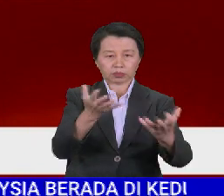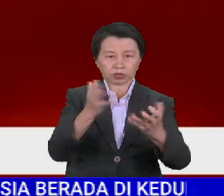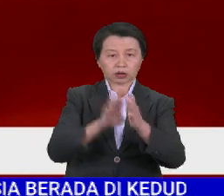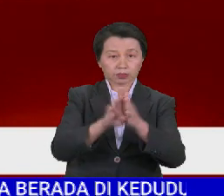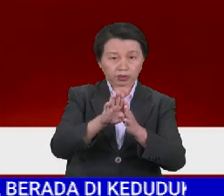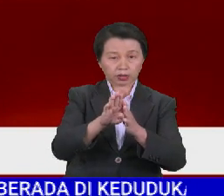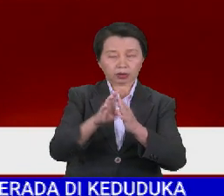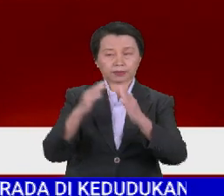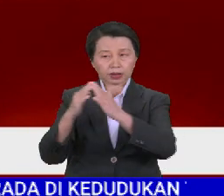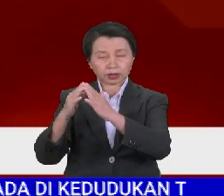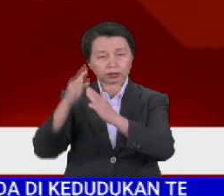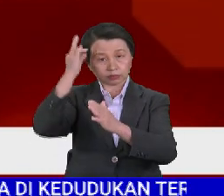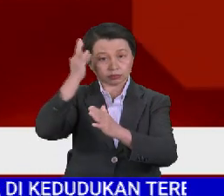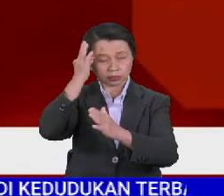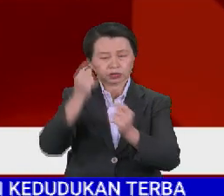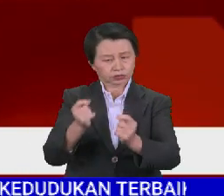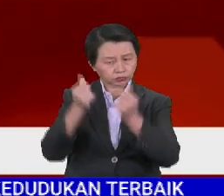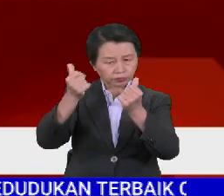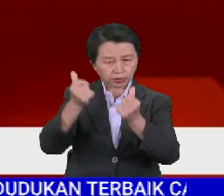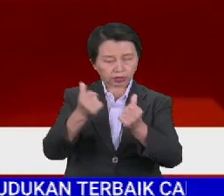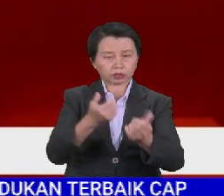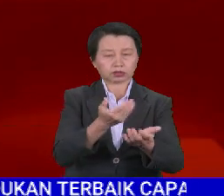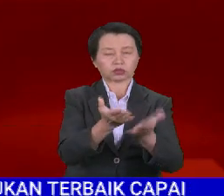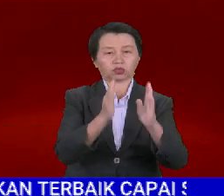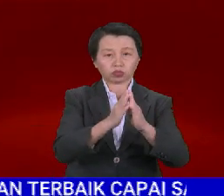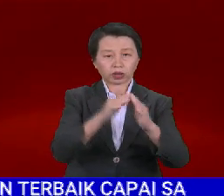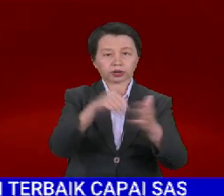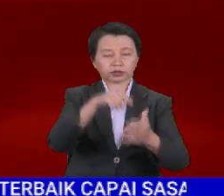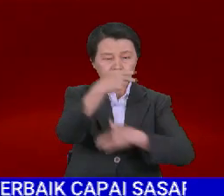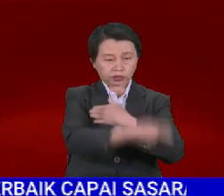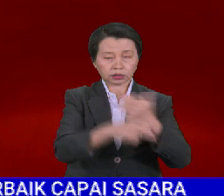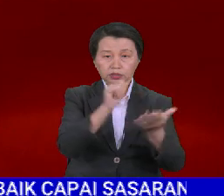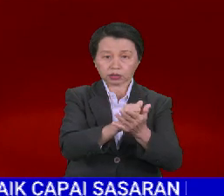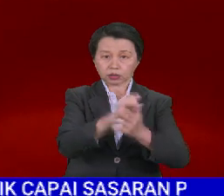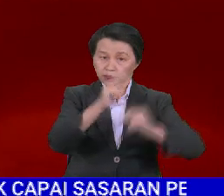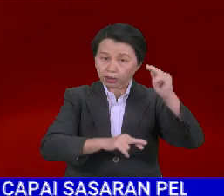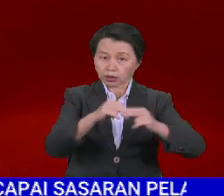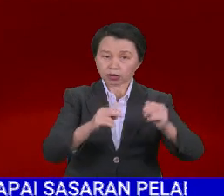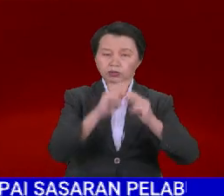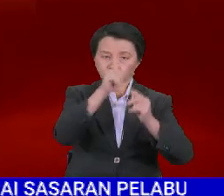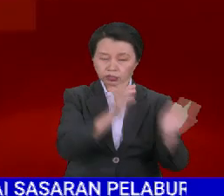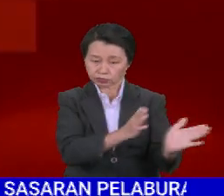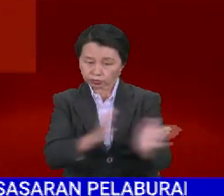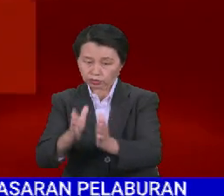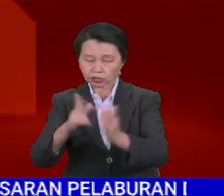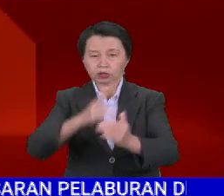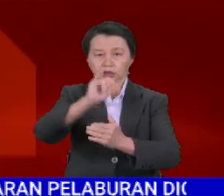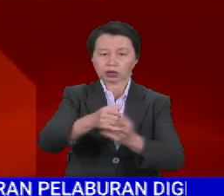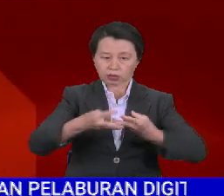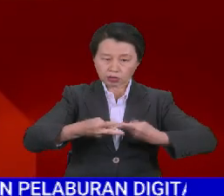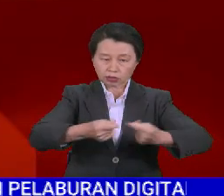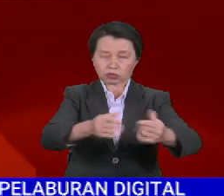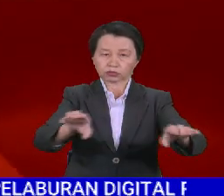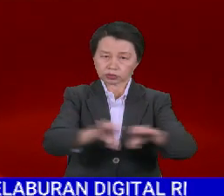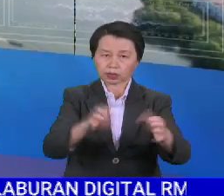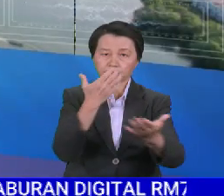luar Bandar persekutuan dan Negeri mempercepatkan pembinaan rumah tersebut di negeri ini dan memastikan penyelarasan Project tersebut berjalan